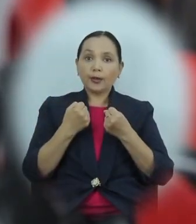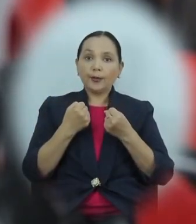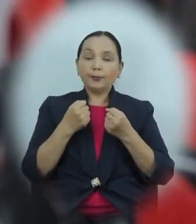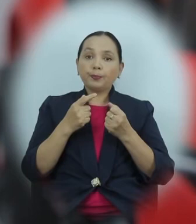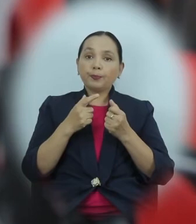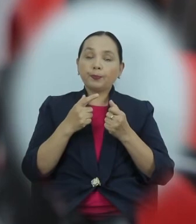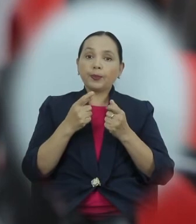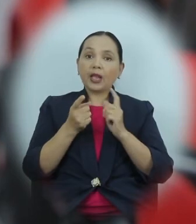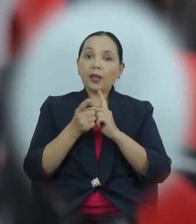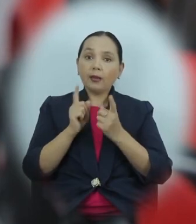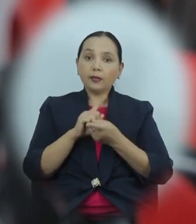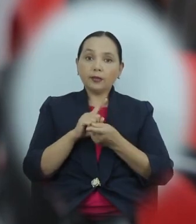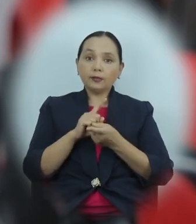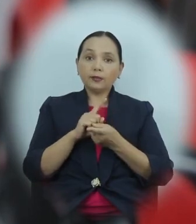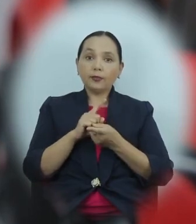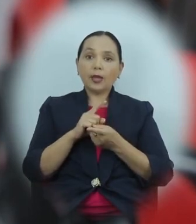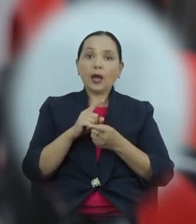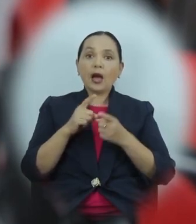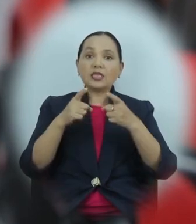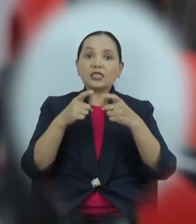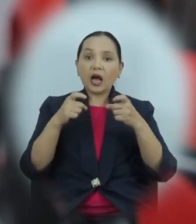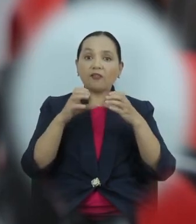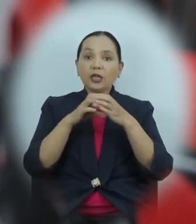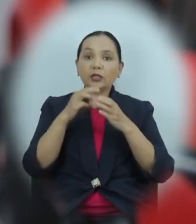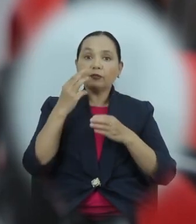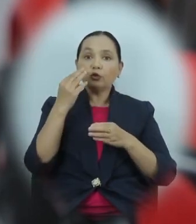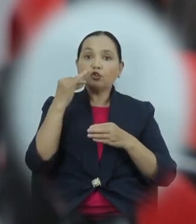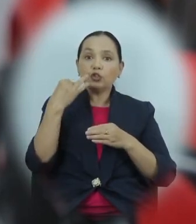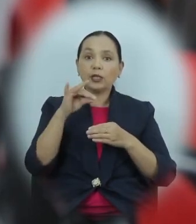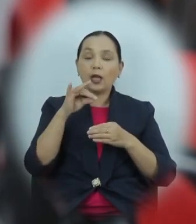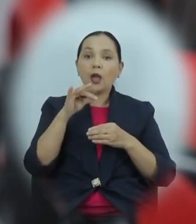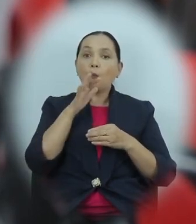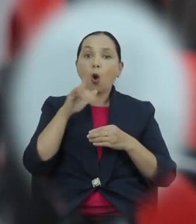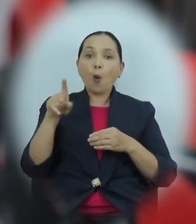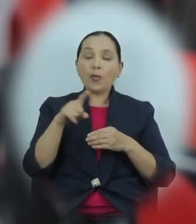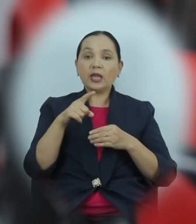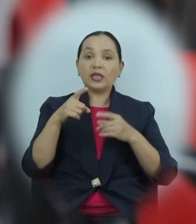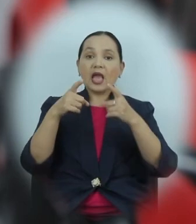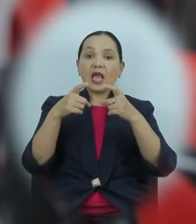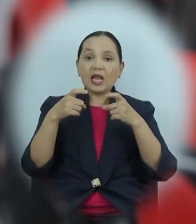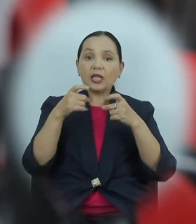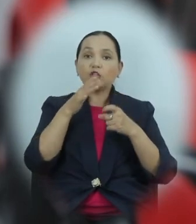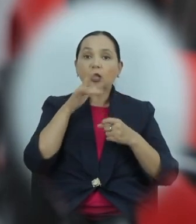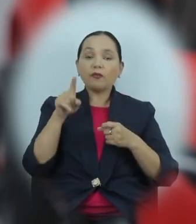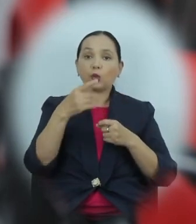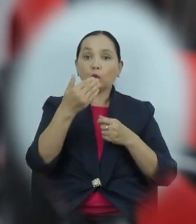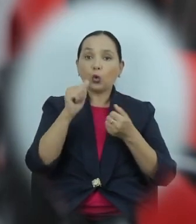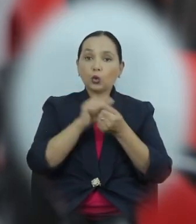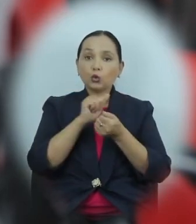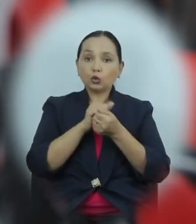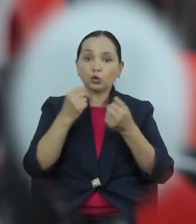ya'ni zahvat tushishning momenti deymiz, ya'ni sochni ilish davrida Bunu kurutuş